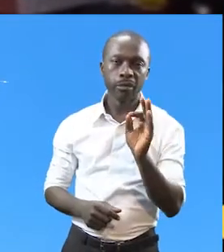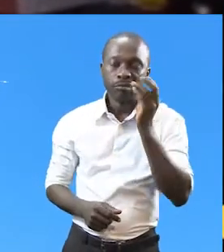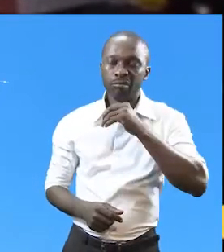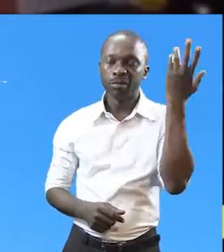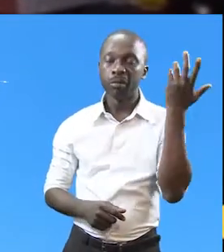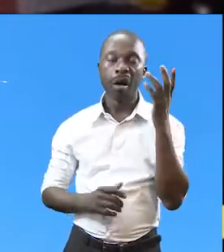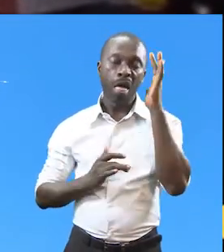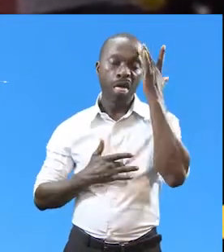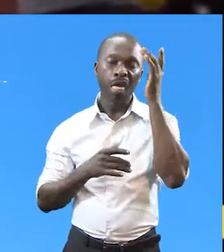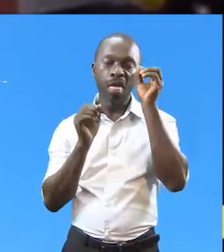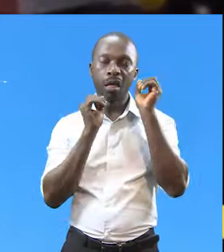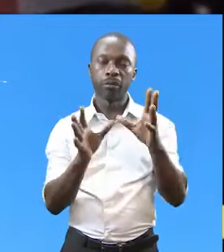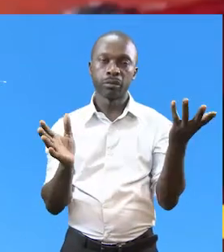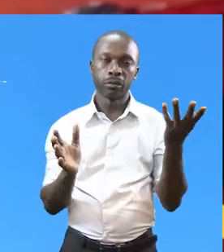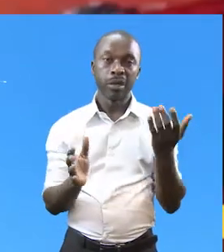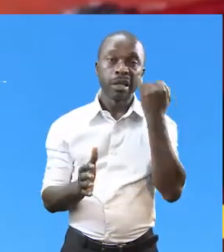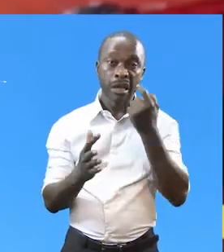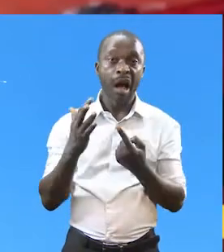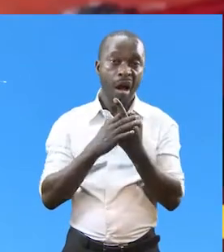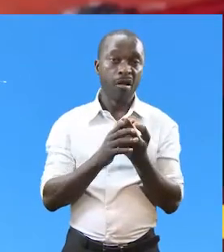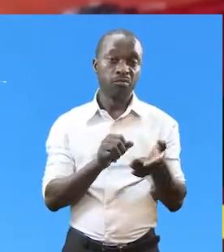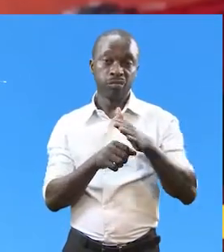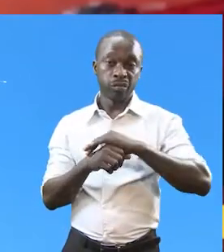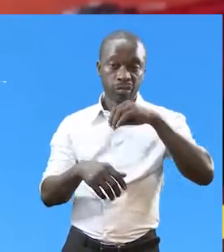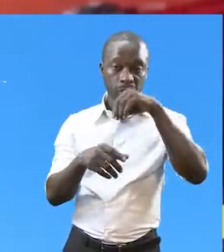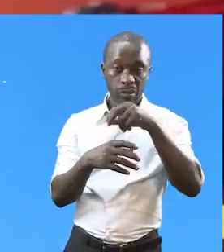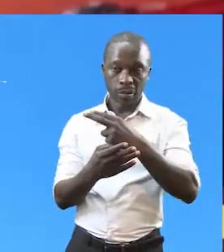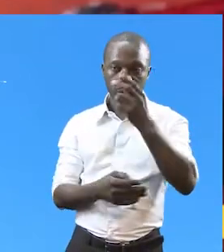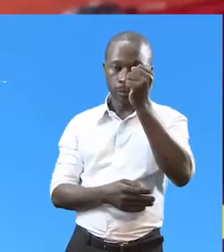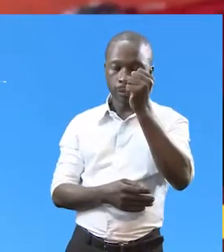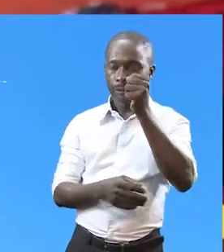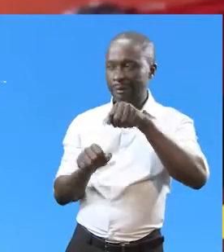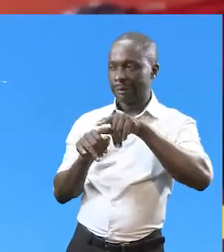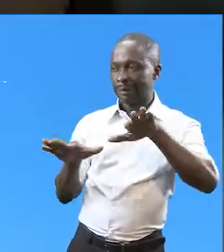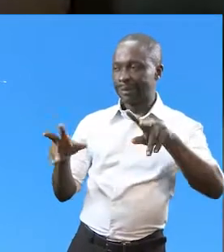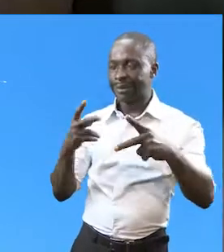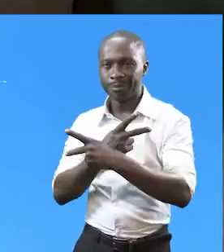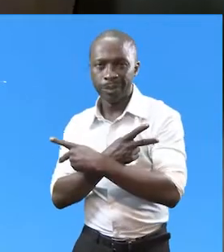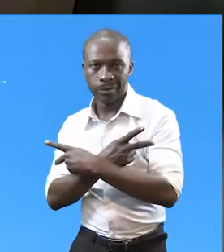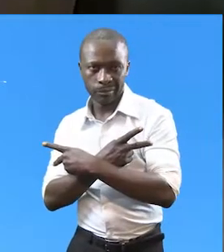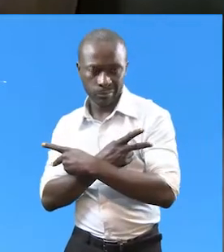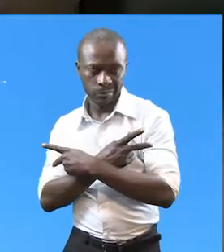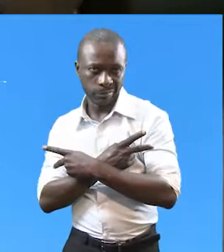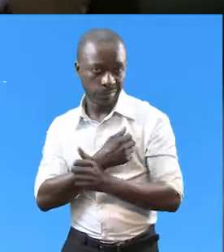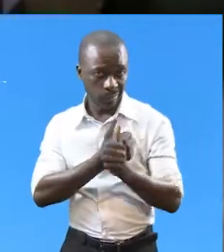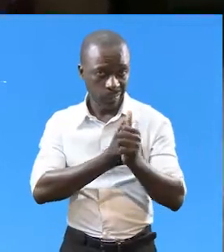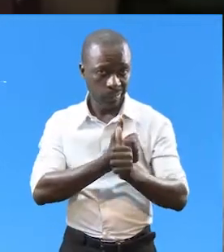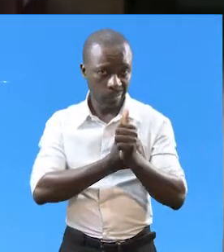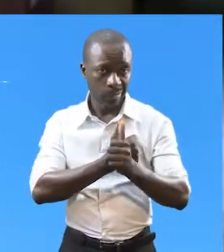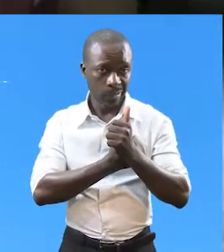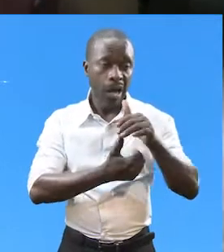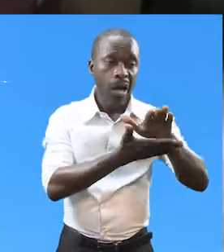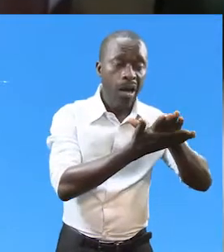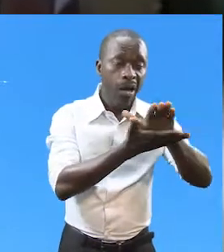que le pire peut arriver à tout moment, quand on sait que le seul contact avec un masque souillé peut conduire à la mort. Dans des écoles, les écolades